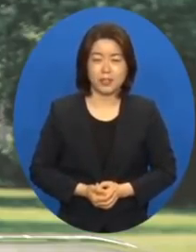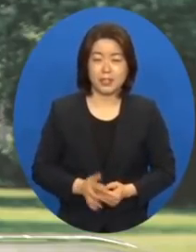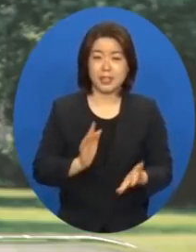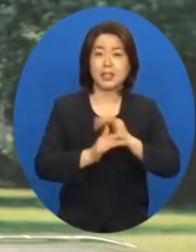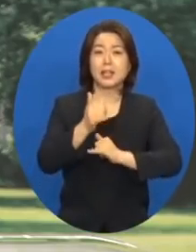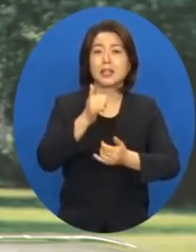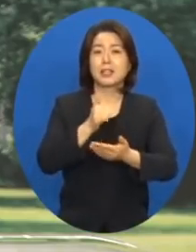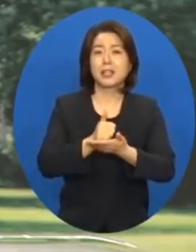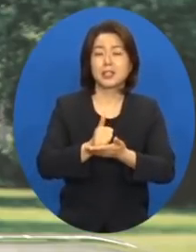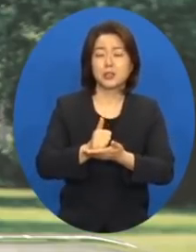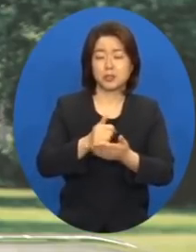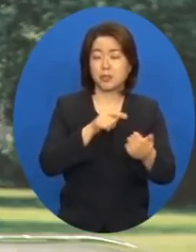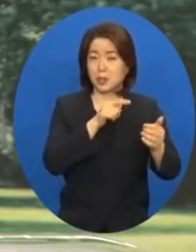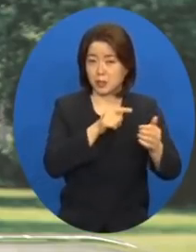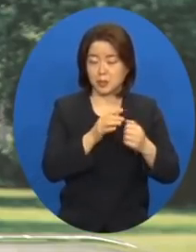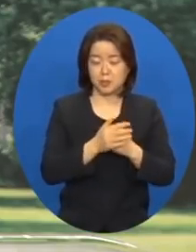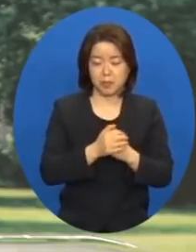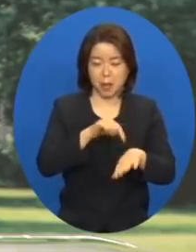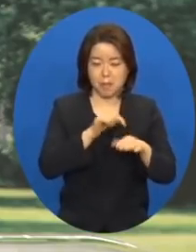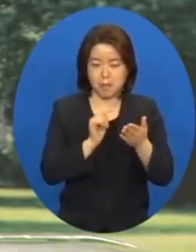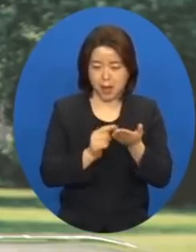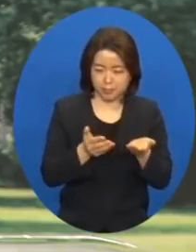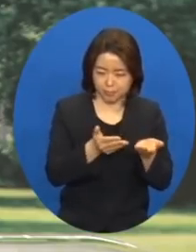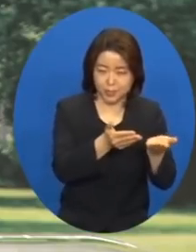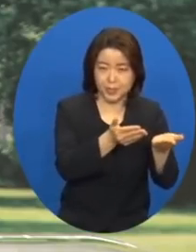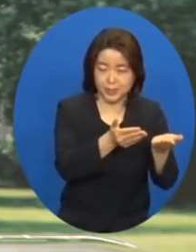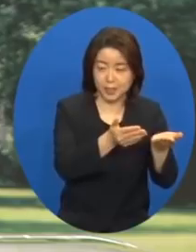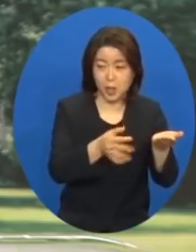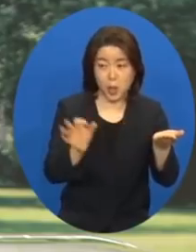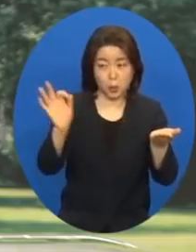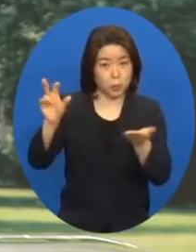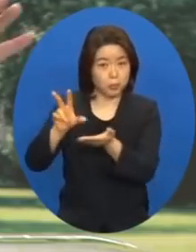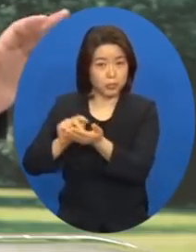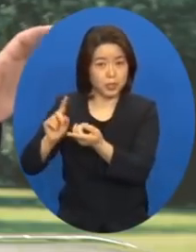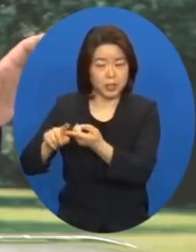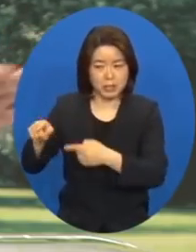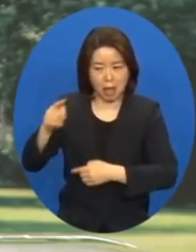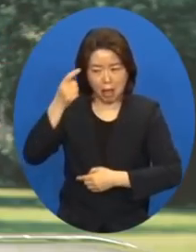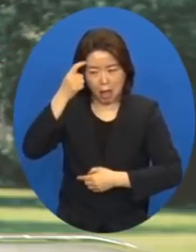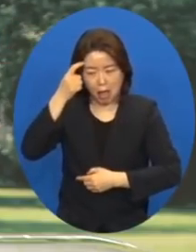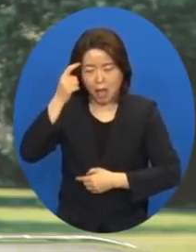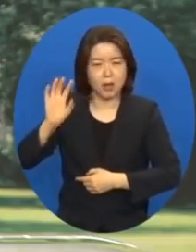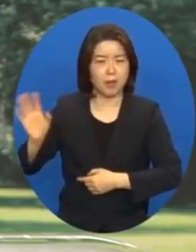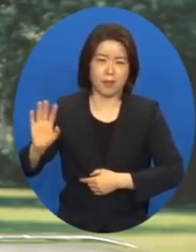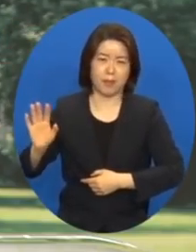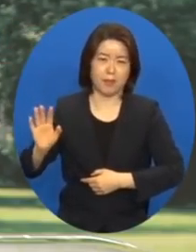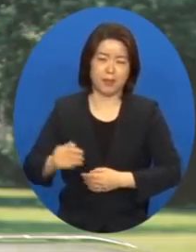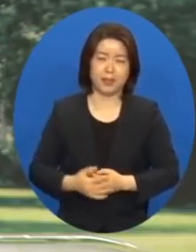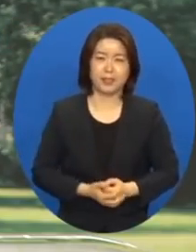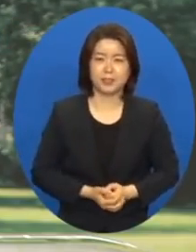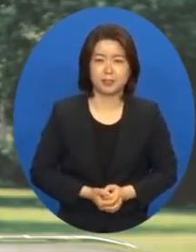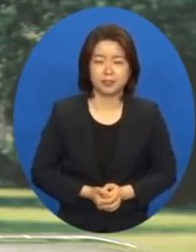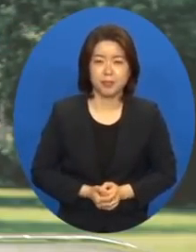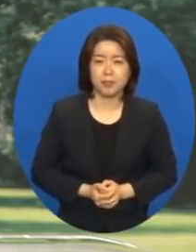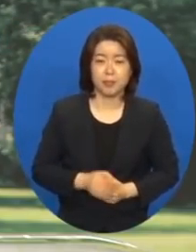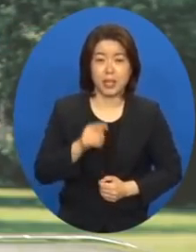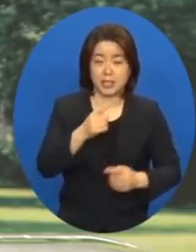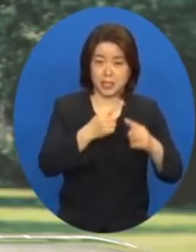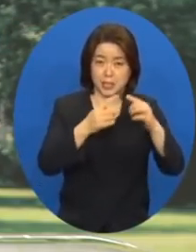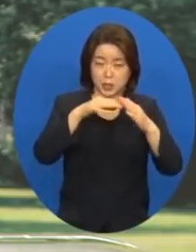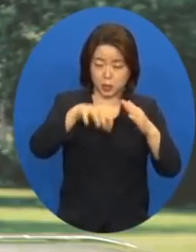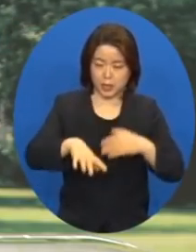예수님 그분에게 제 마음이 가니까 돈 문제에 대해서는 연연하지 않게 되더라고요. 이 교회에